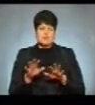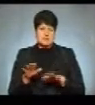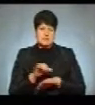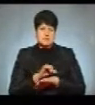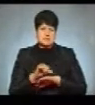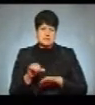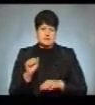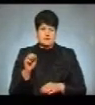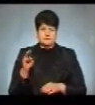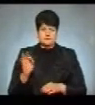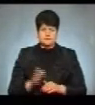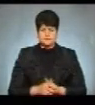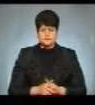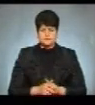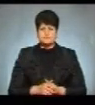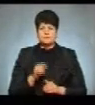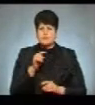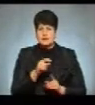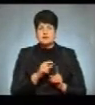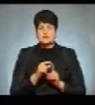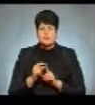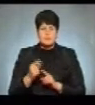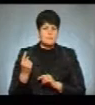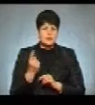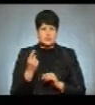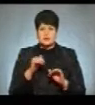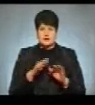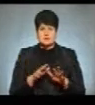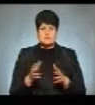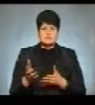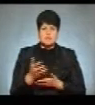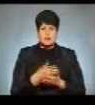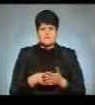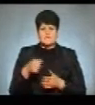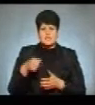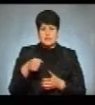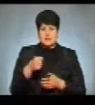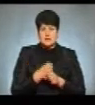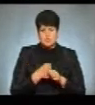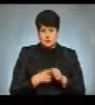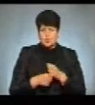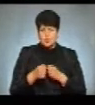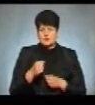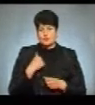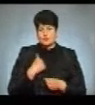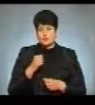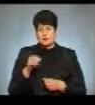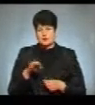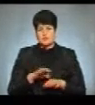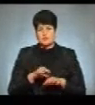закладу Стефанія Грицишин. За її словами, вперше акцію «Збери великодній кошик воїну АТО» провели